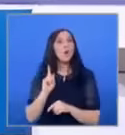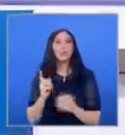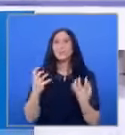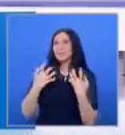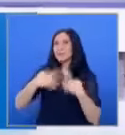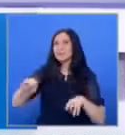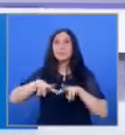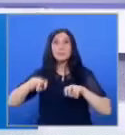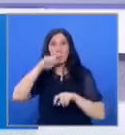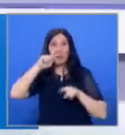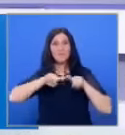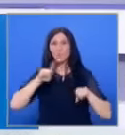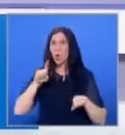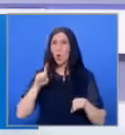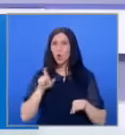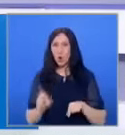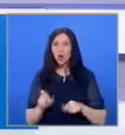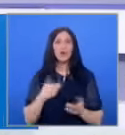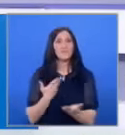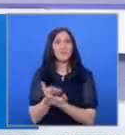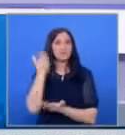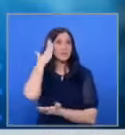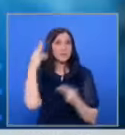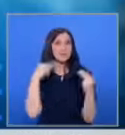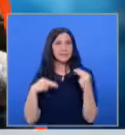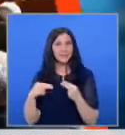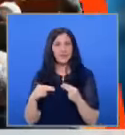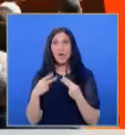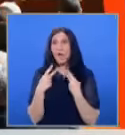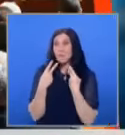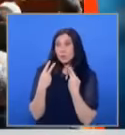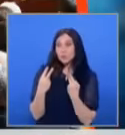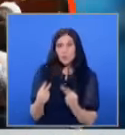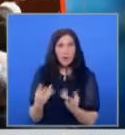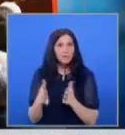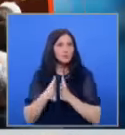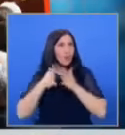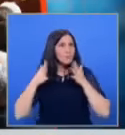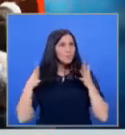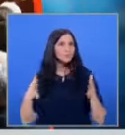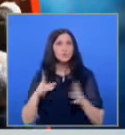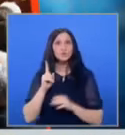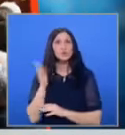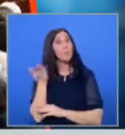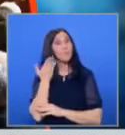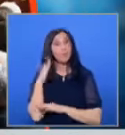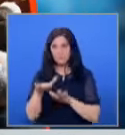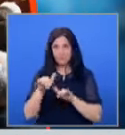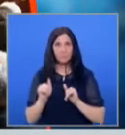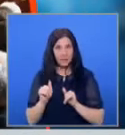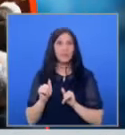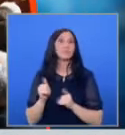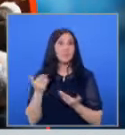за разследване на главния прокурор, внесен от Министерския съвет. Впечатляващо е мнозинството, с което беше приет той